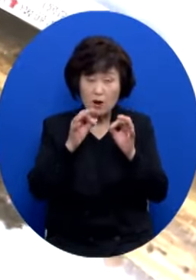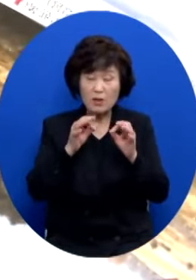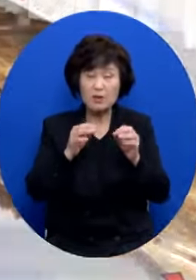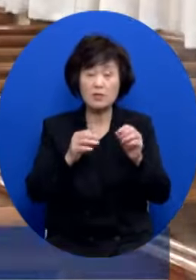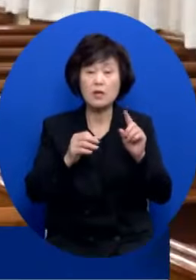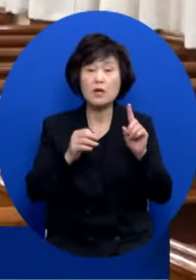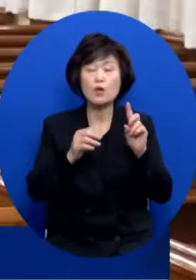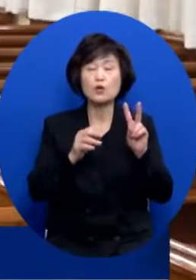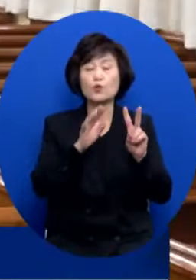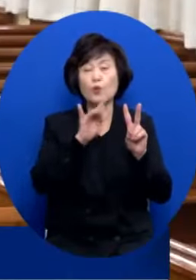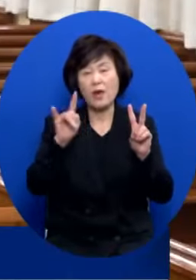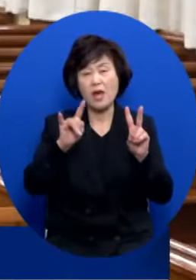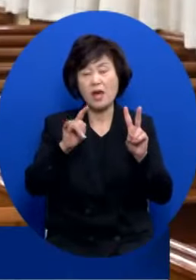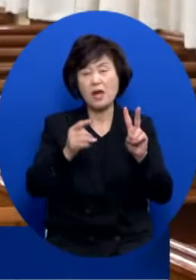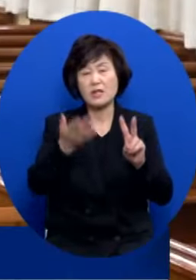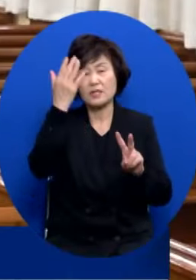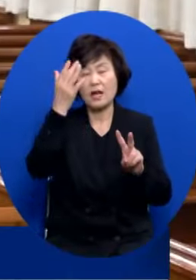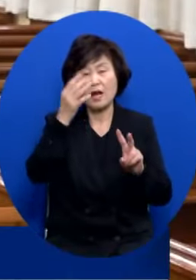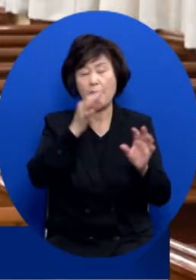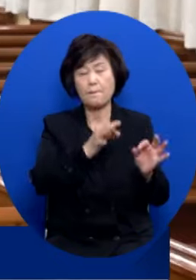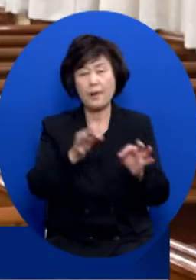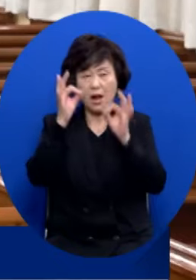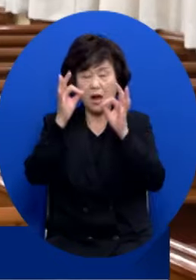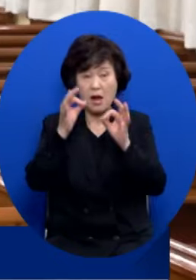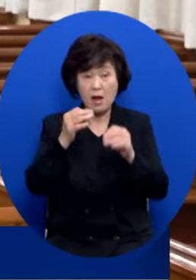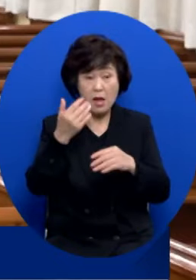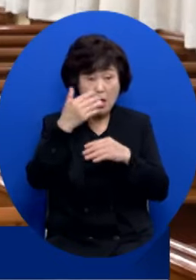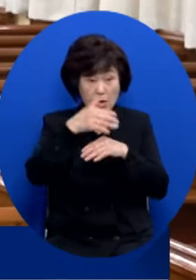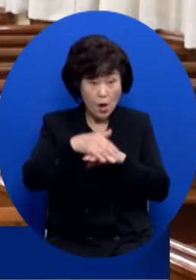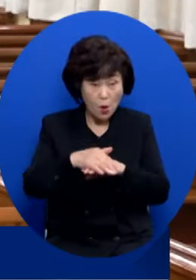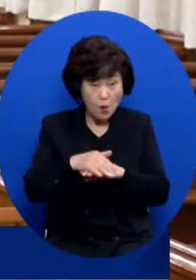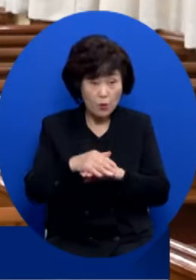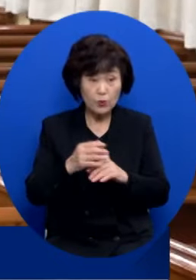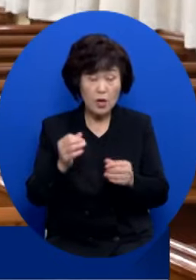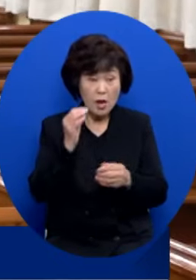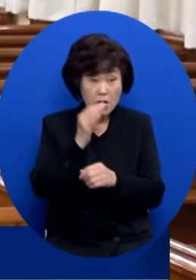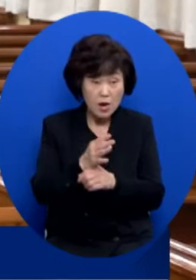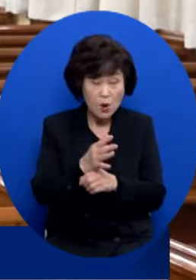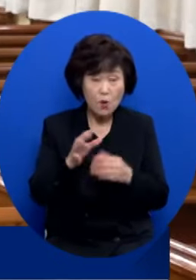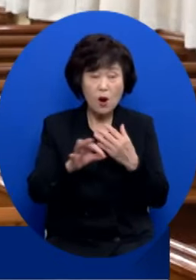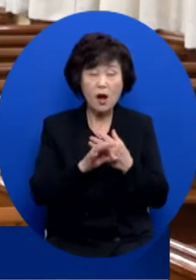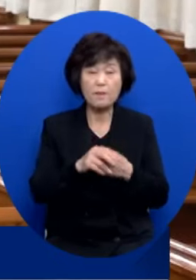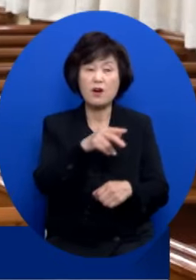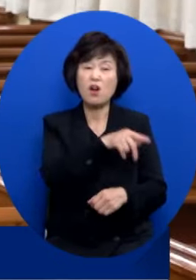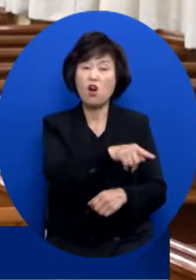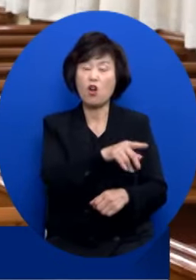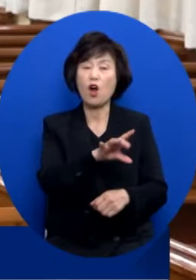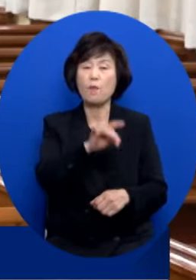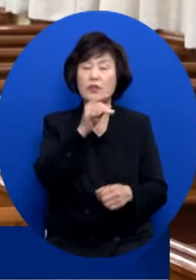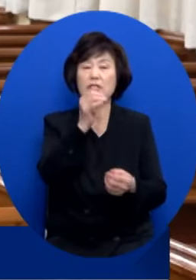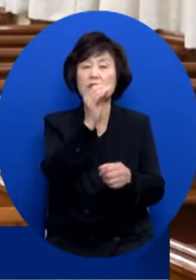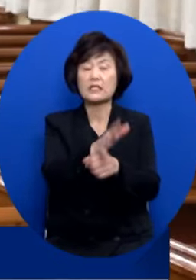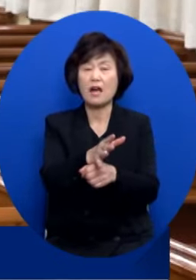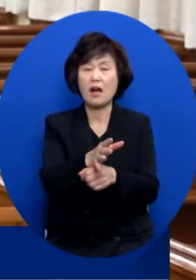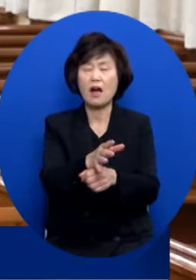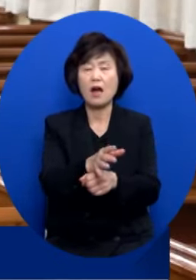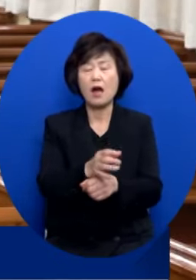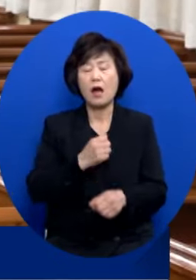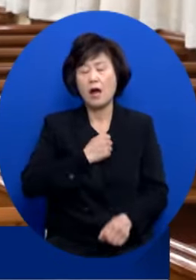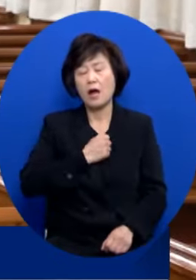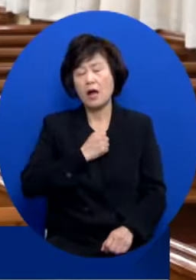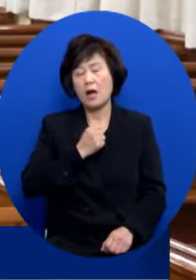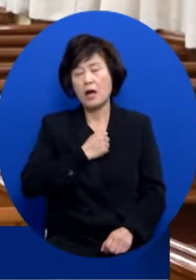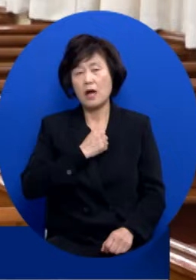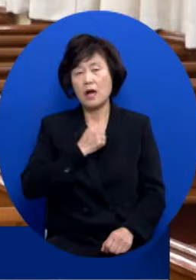우리가 계약하려고 애를 쓰면은 또 신천지 팔려버렸다이 소문이 나오니까 참 그 많이 속이 많이 상하더라고요